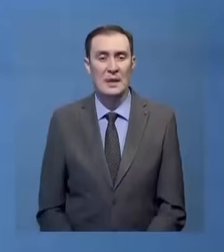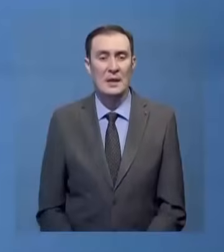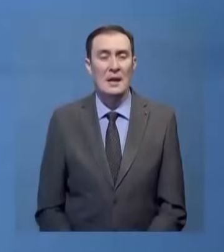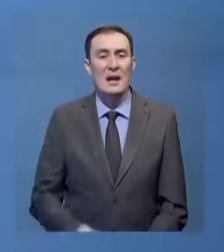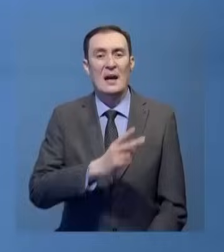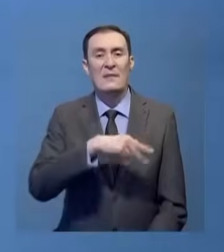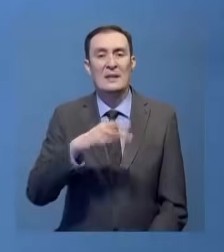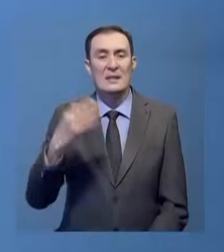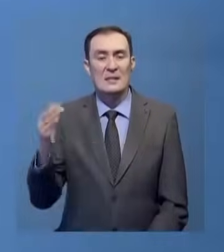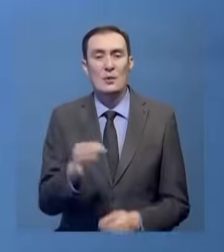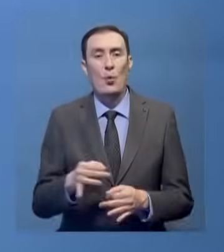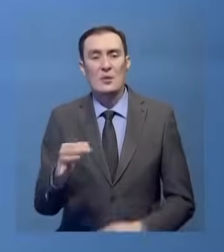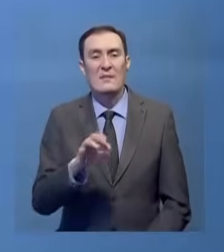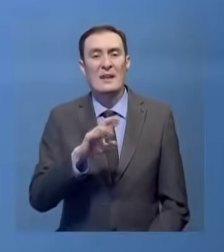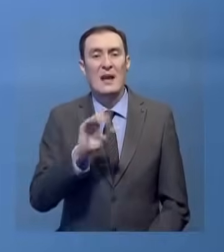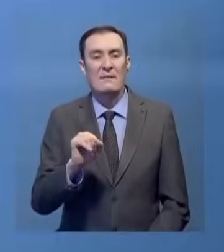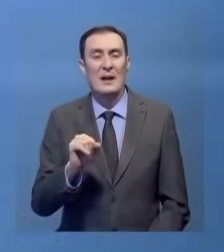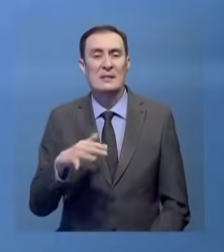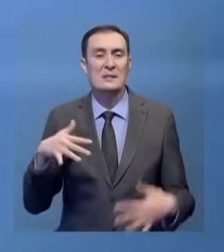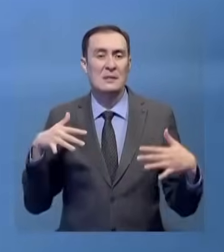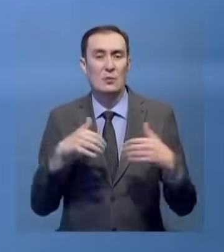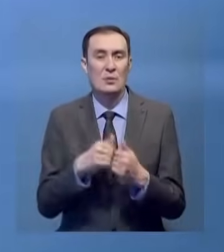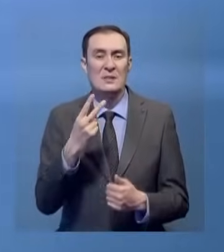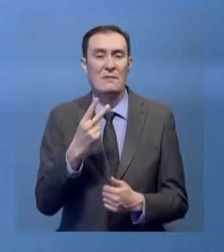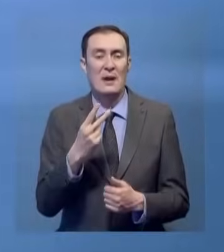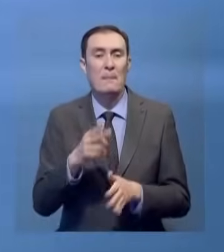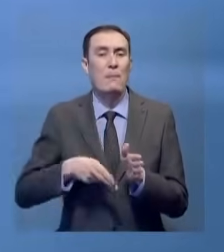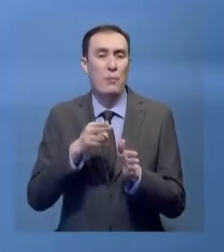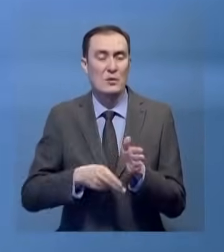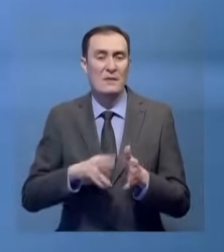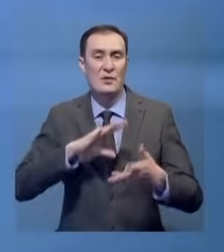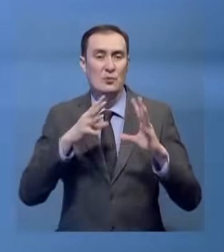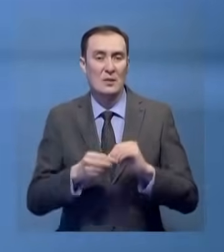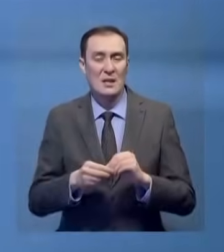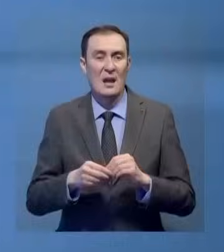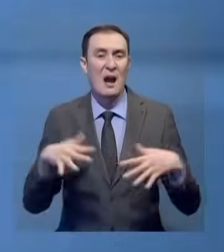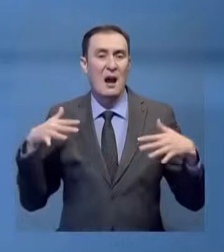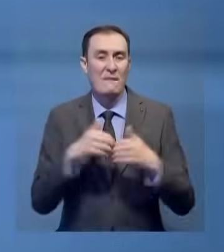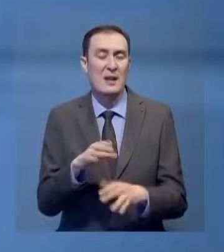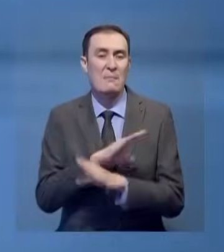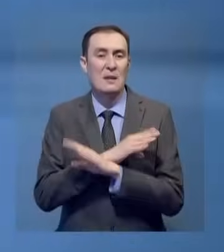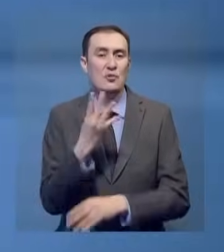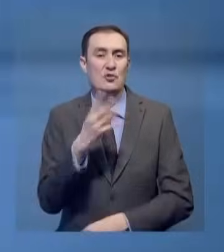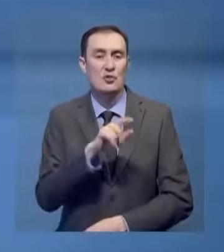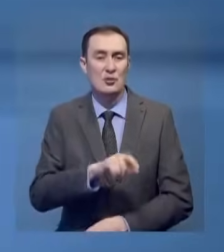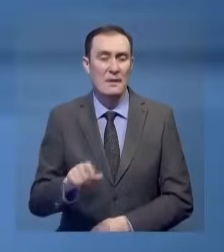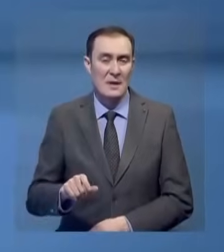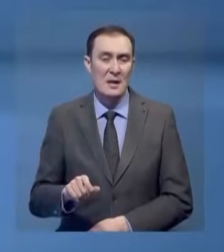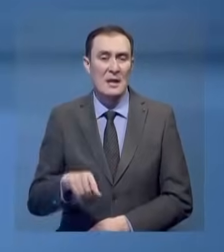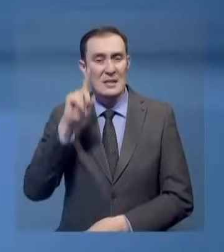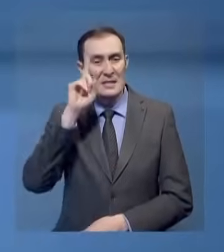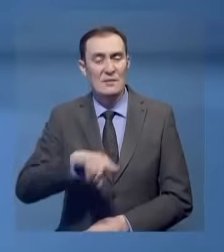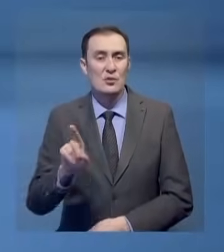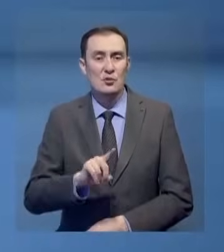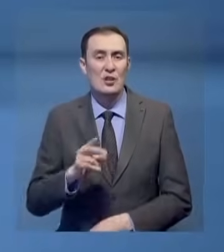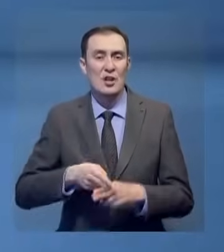В индонезийском острове Ява столкнулись 2 пассажирских поезда. В результате ЖД-аварии погибли 4 человека. Известно,